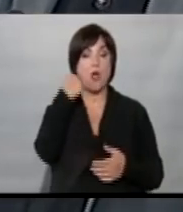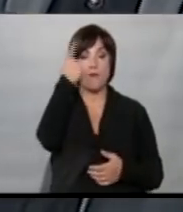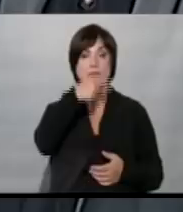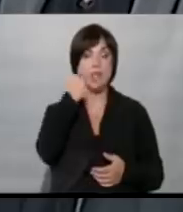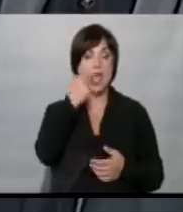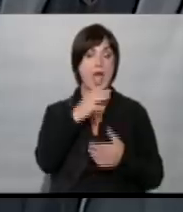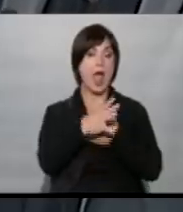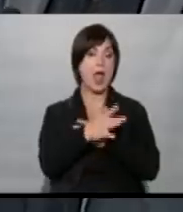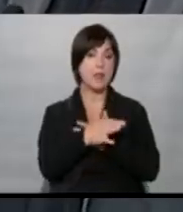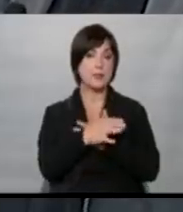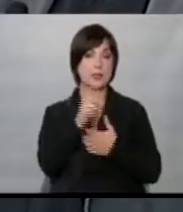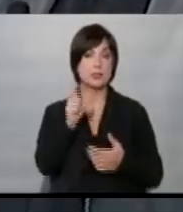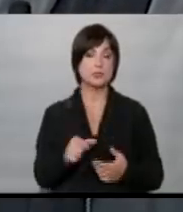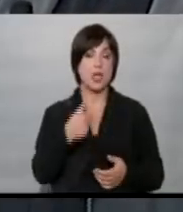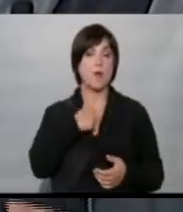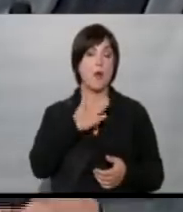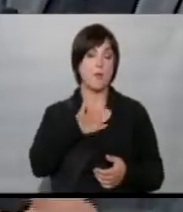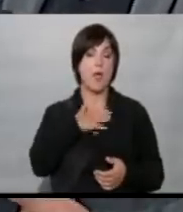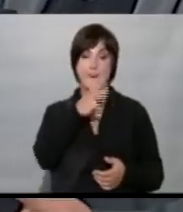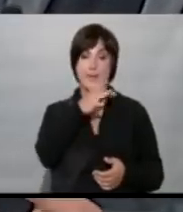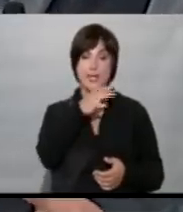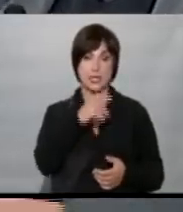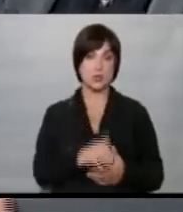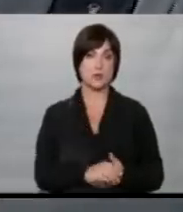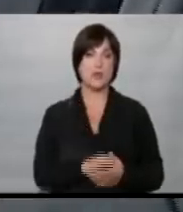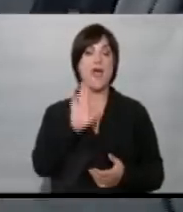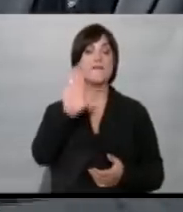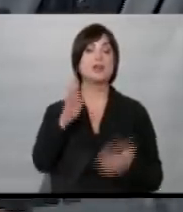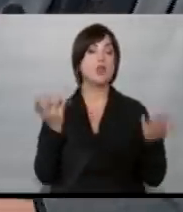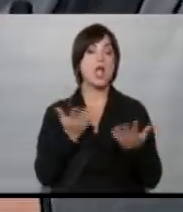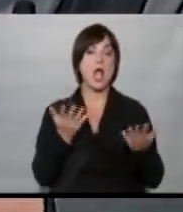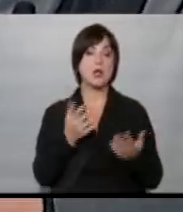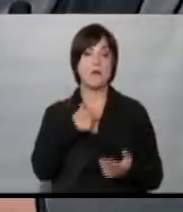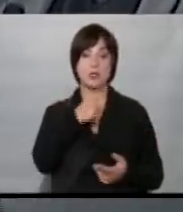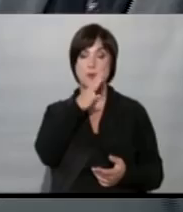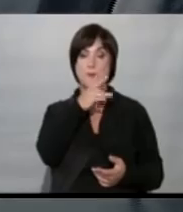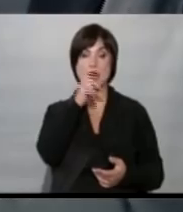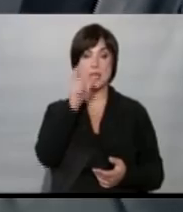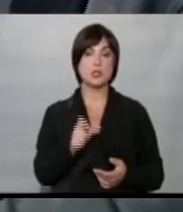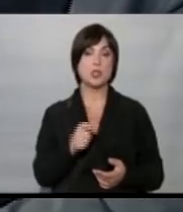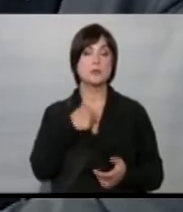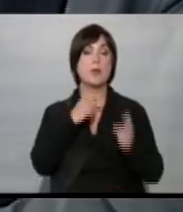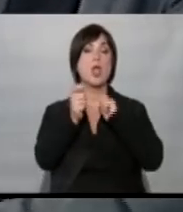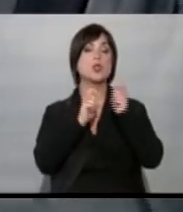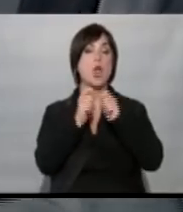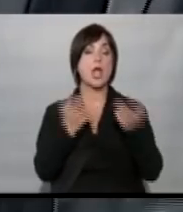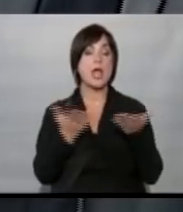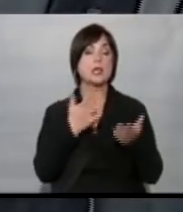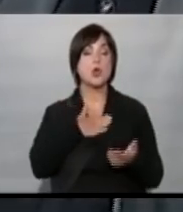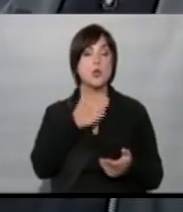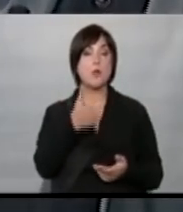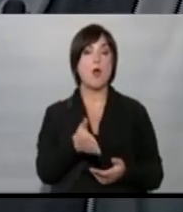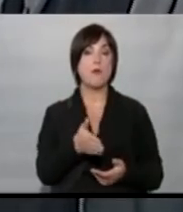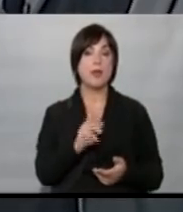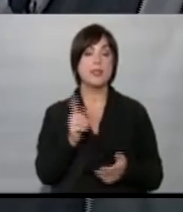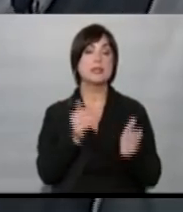е албанец, нели? Да, и мојата македонка. Да. Вашиот меѓутоа македонец. Епа. Спрема договорот, каде го има тоа? Ама не